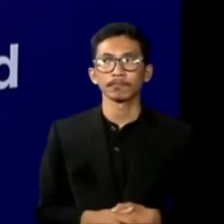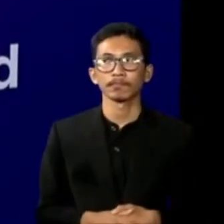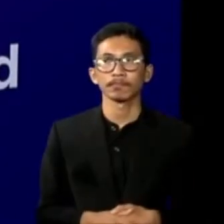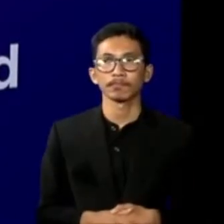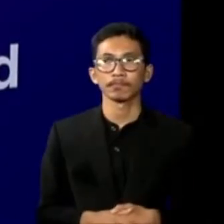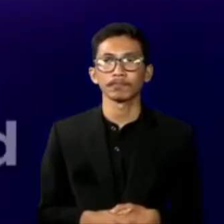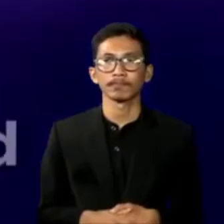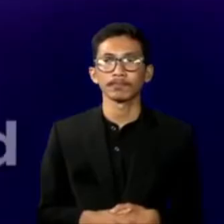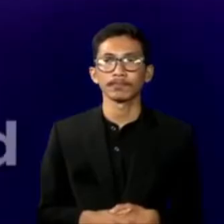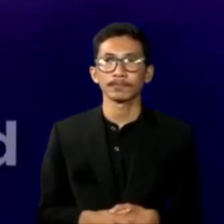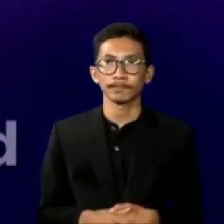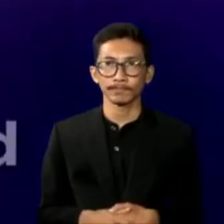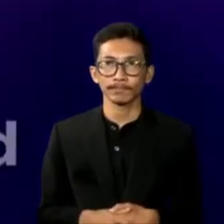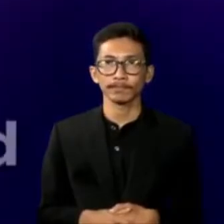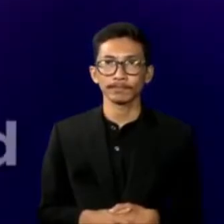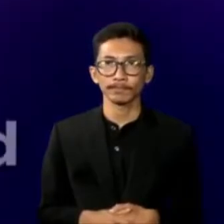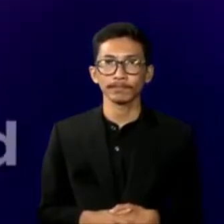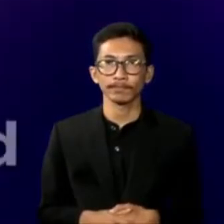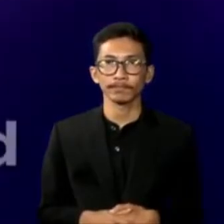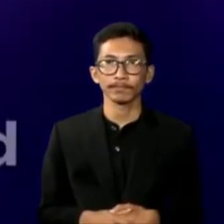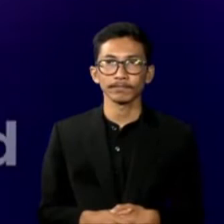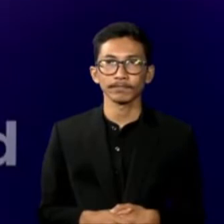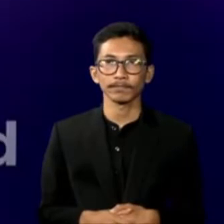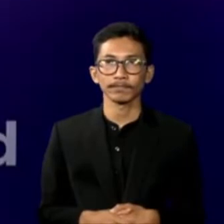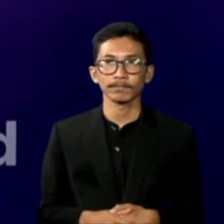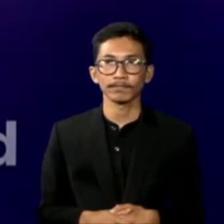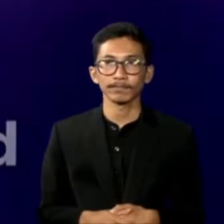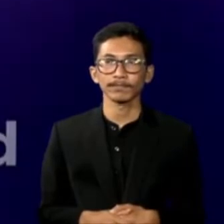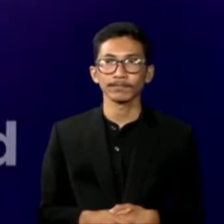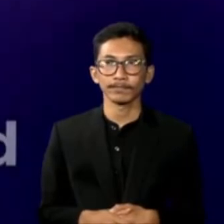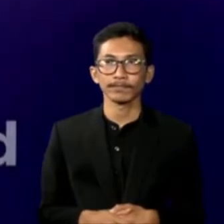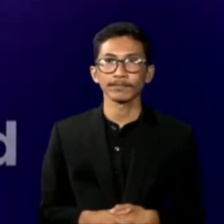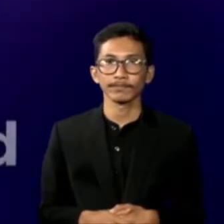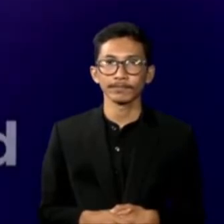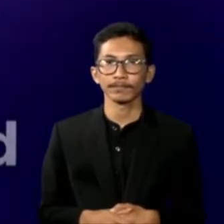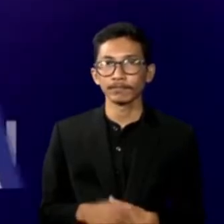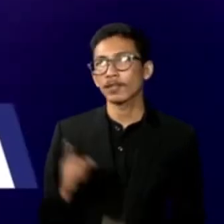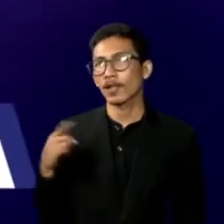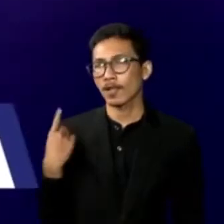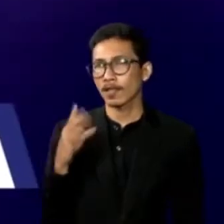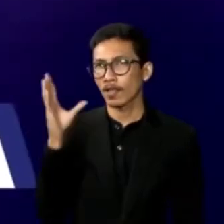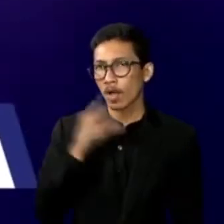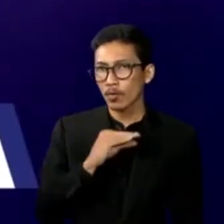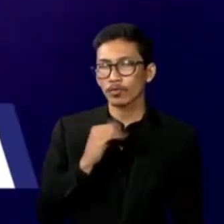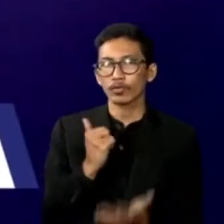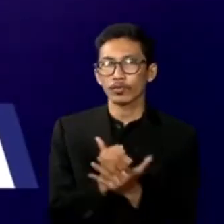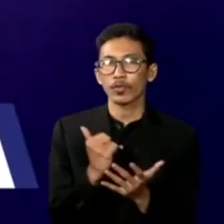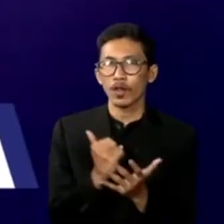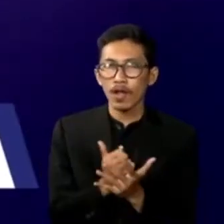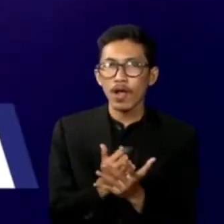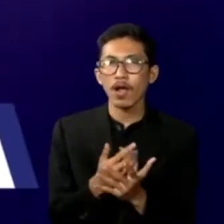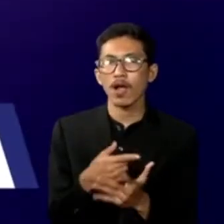ya terima kasih bab Sarijadi kita sama tahu bahwa